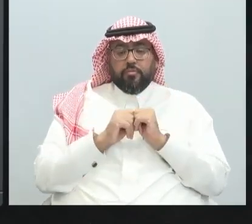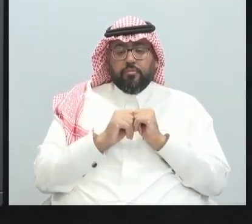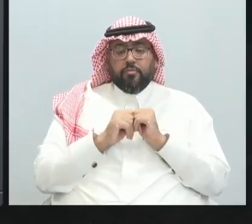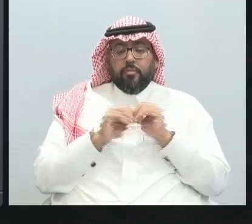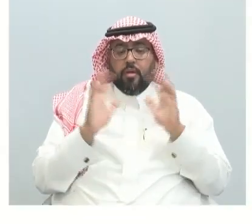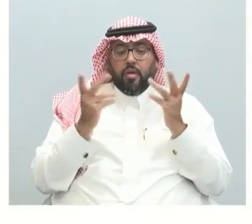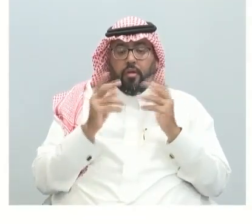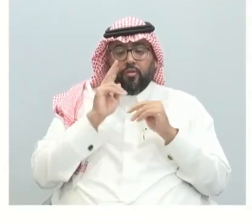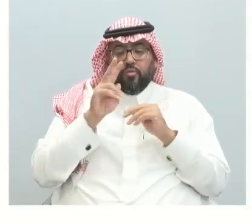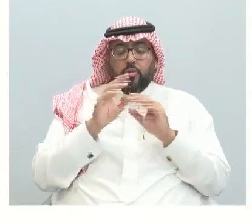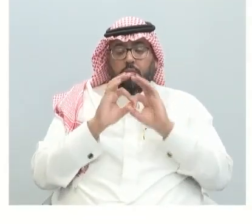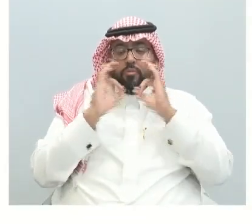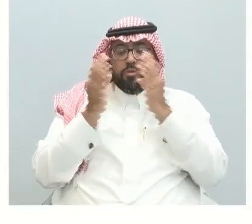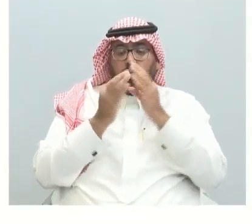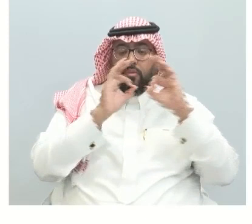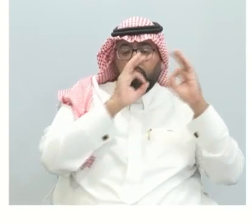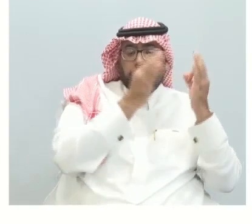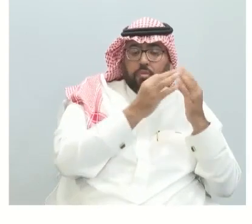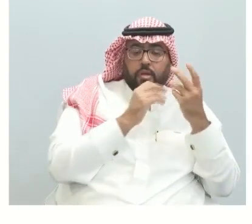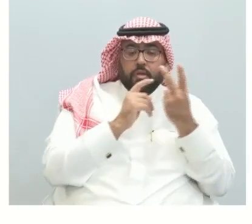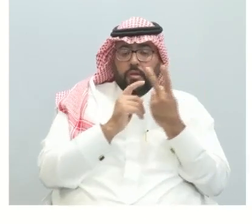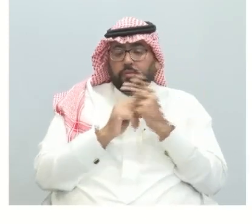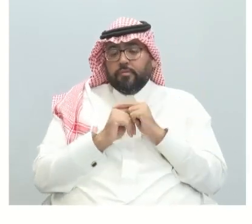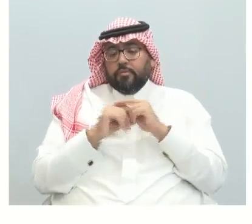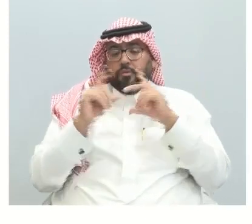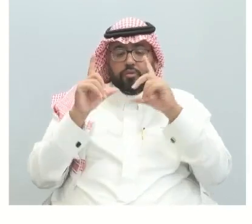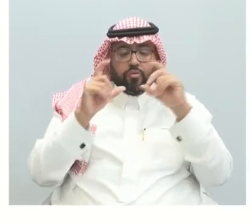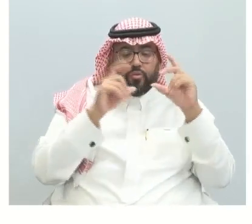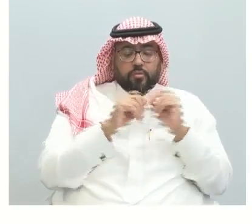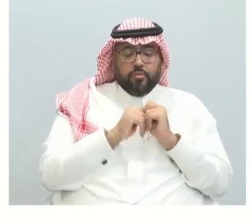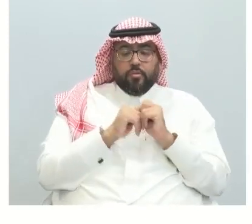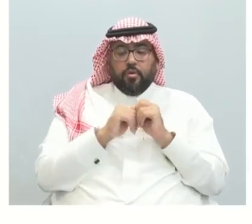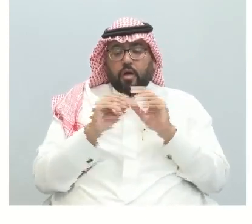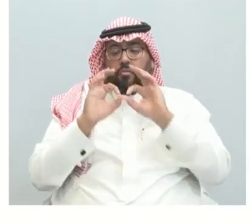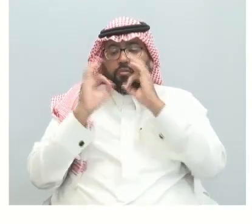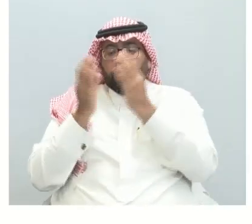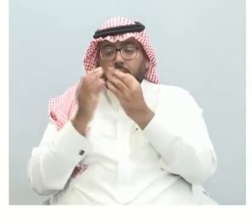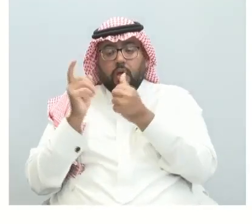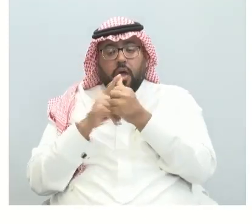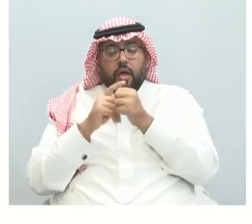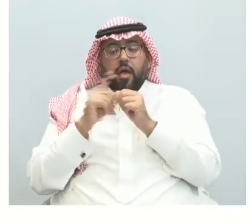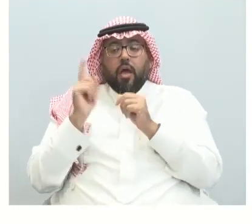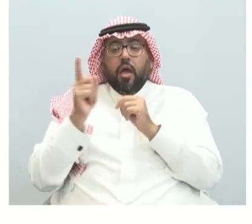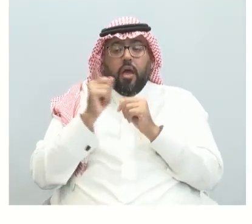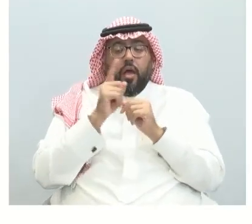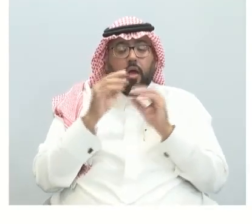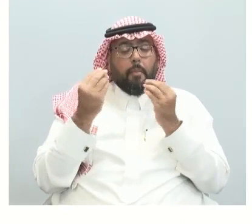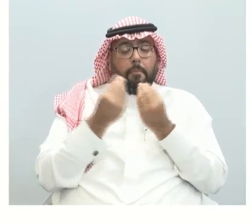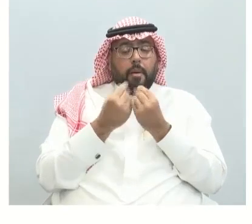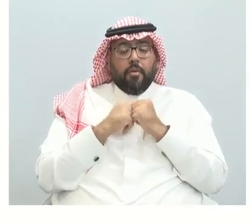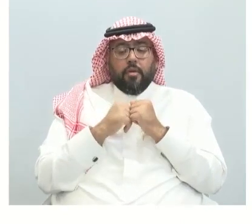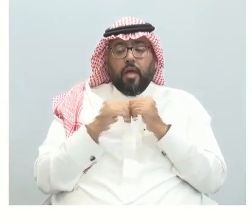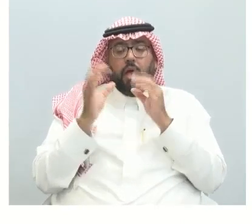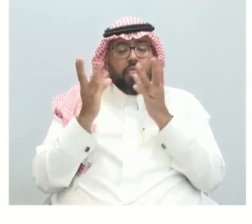نلاحظ لدي مجموعتان من ماذا احسنتم من القوارب المجموعه الاولى نريد ان نعدها سويا ونعرف